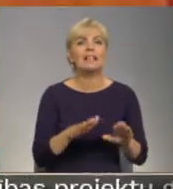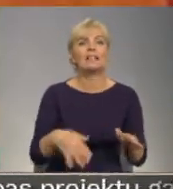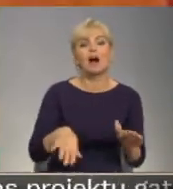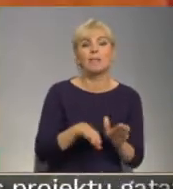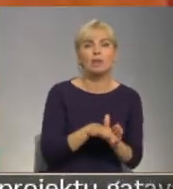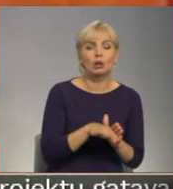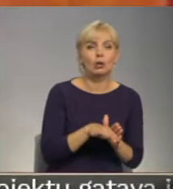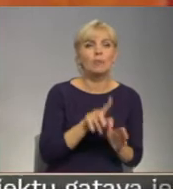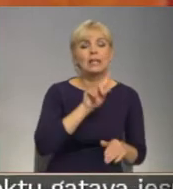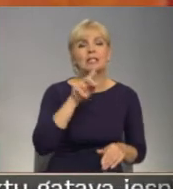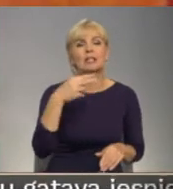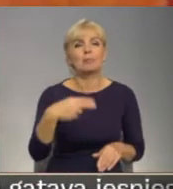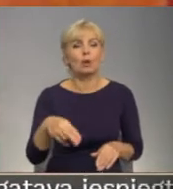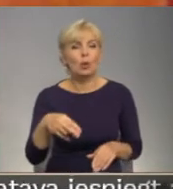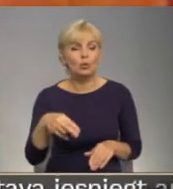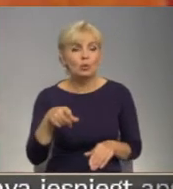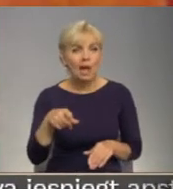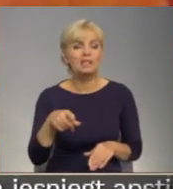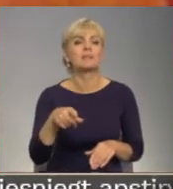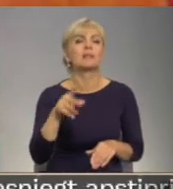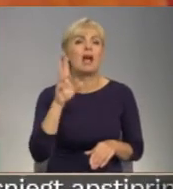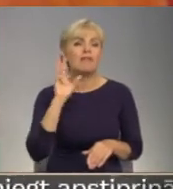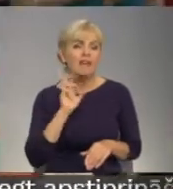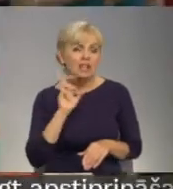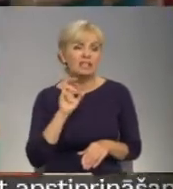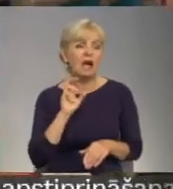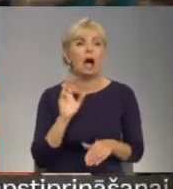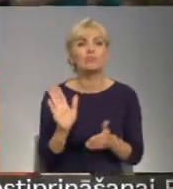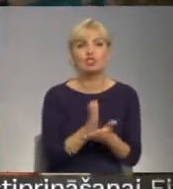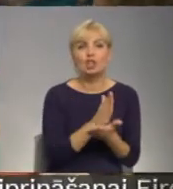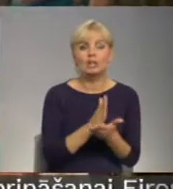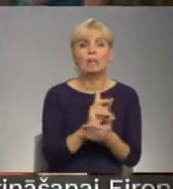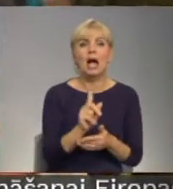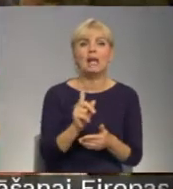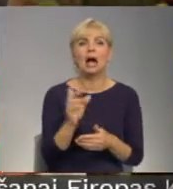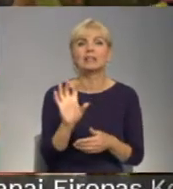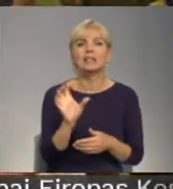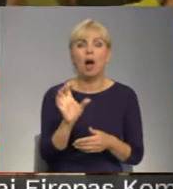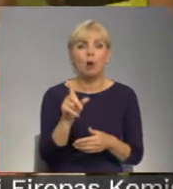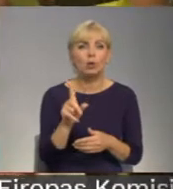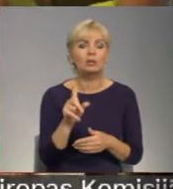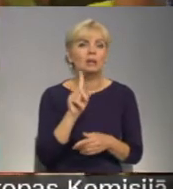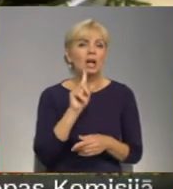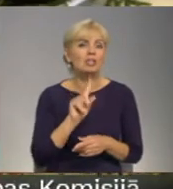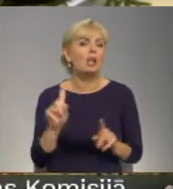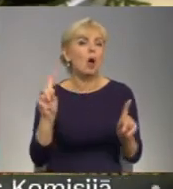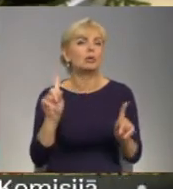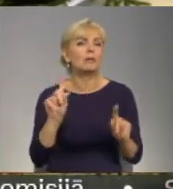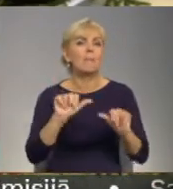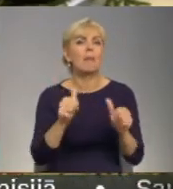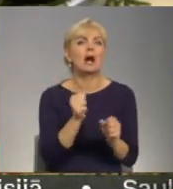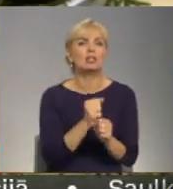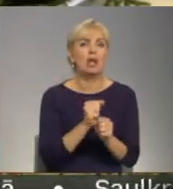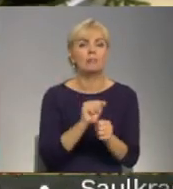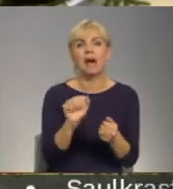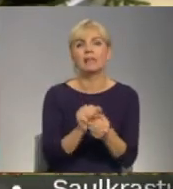vairāk nekā 120 gan senām, gan jaunām tomātu šķirnēm, kur katrs auglis ir kā savdabīgs mākslasdarbs, ko radīja uz